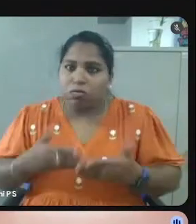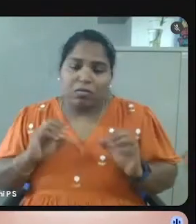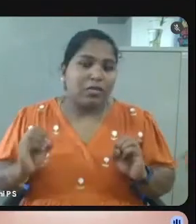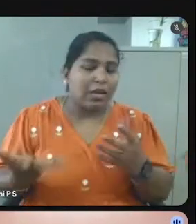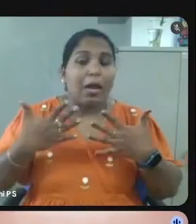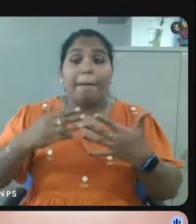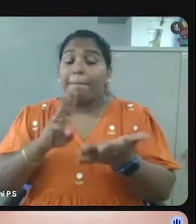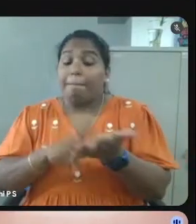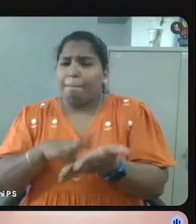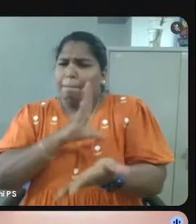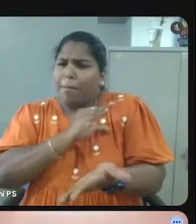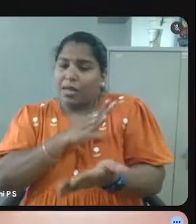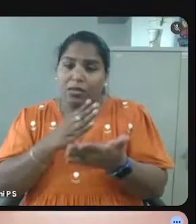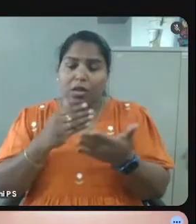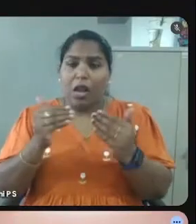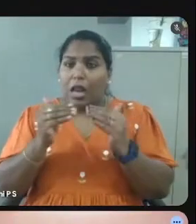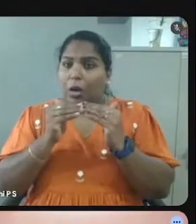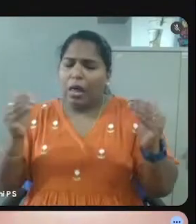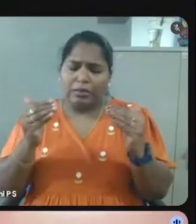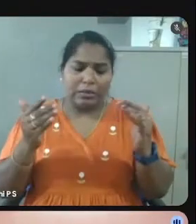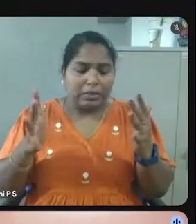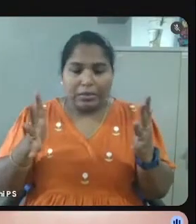മസിൽസ് കുറച്ച് ഈക്വൽ ആയിട്ട് ടെൻഷൻ ആവും.